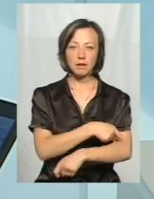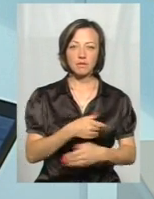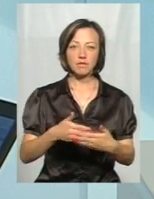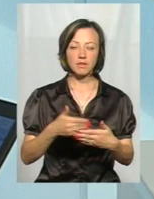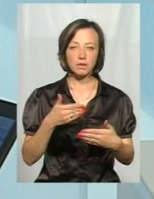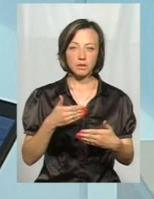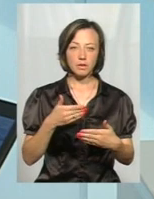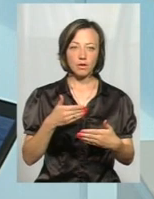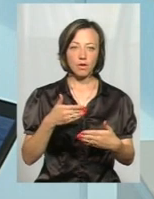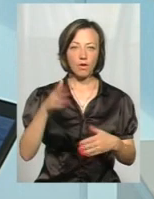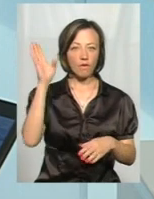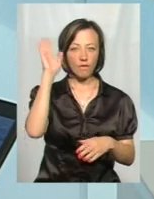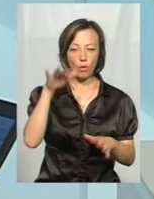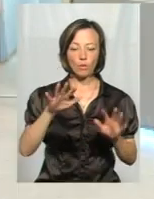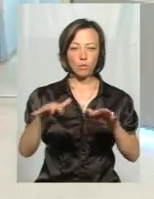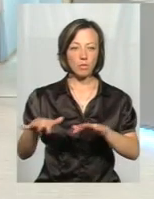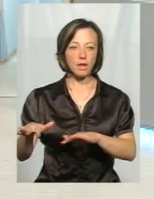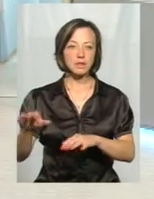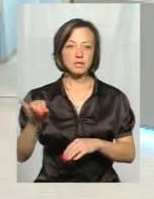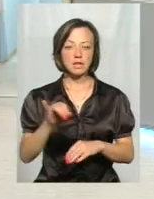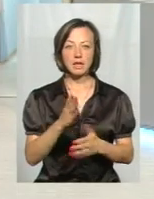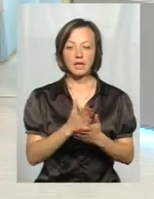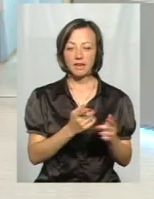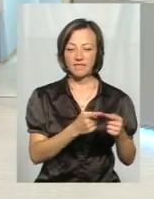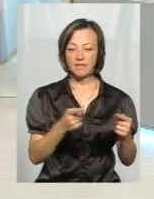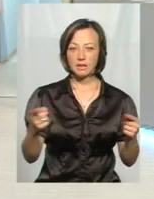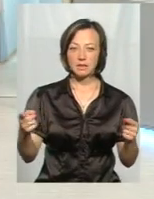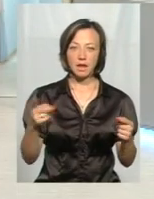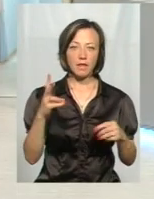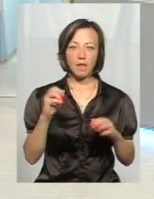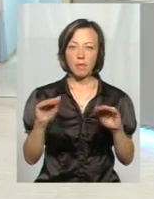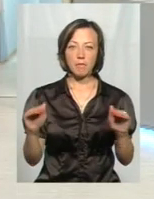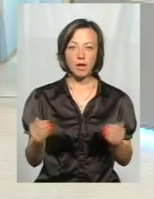від водного плеса, і існує відстань між ними